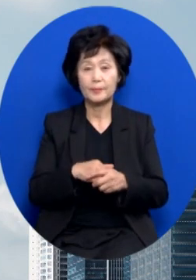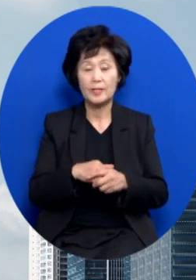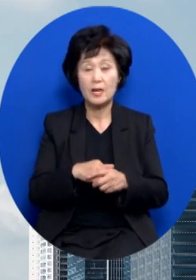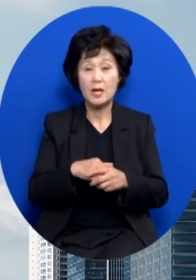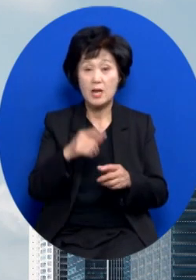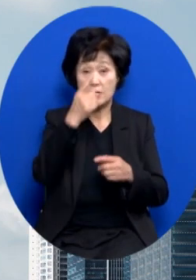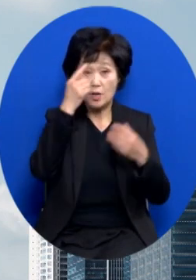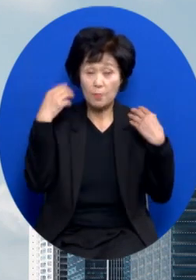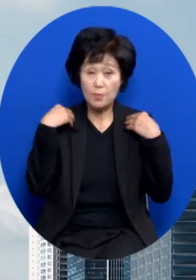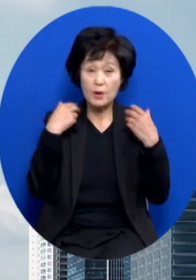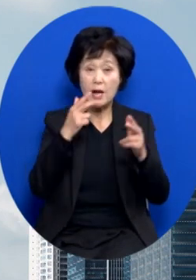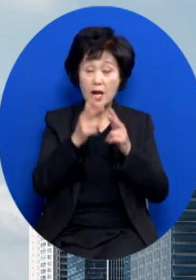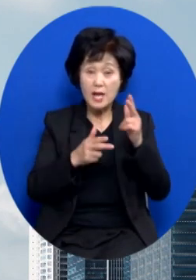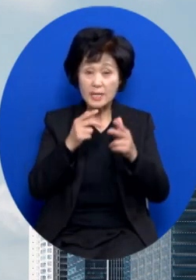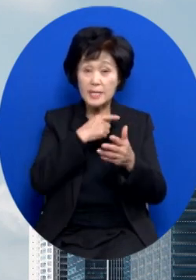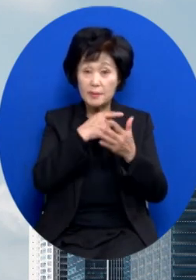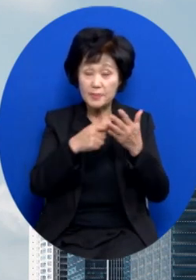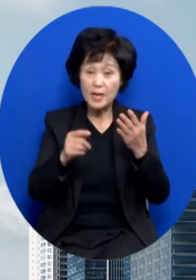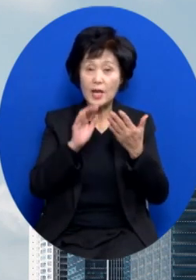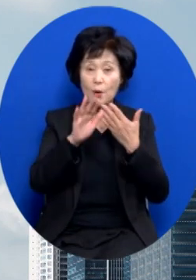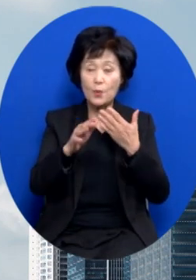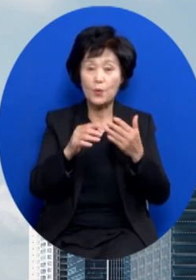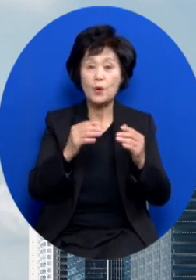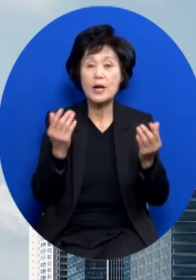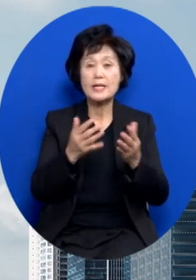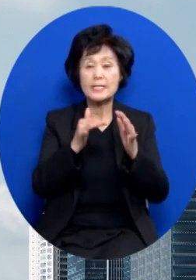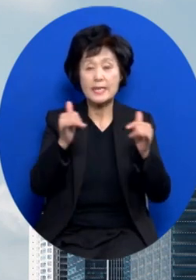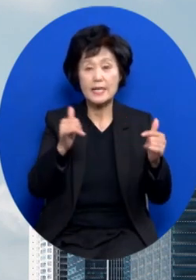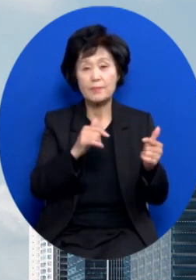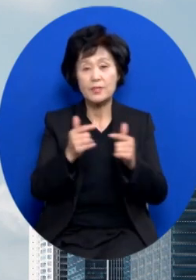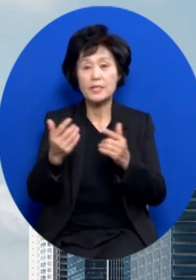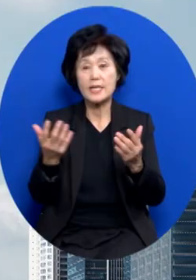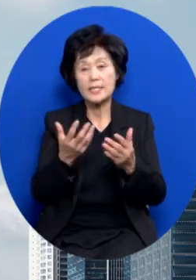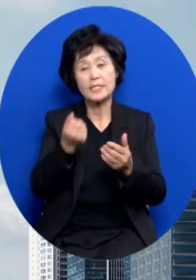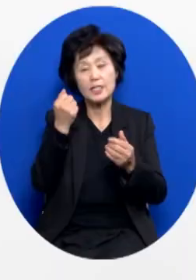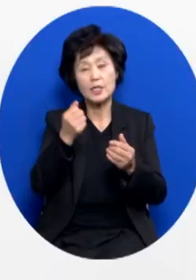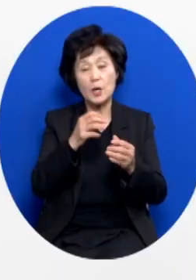정부가 산업재해 이후 노동자의 직업 복귀율을 높이기로 했습니다.